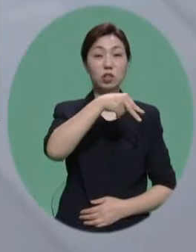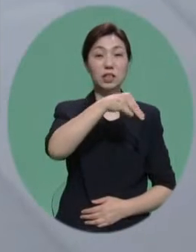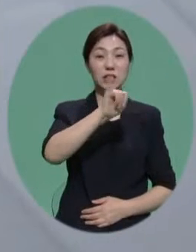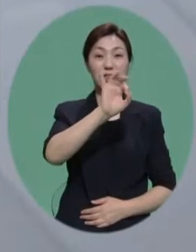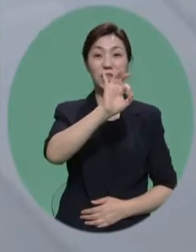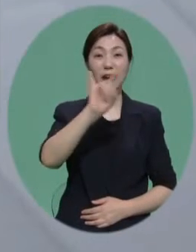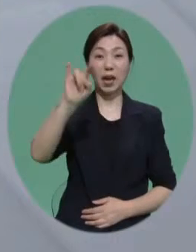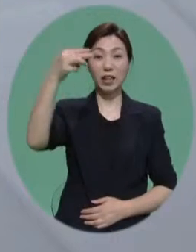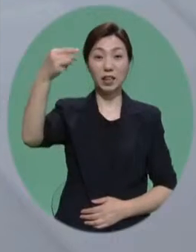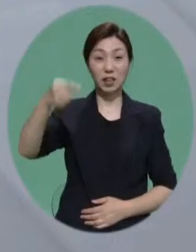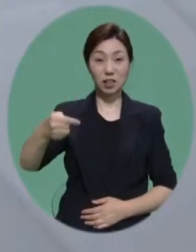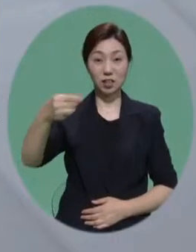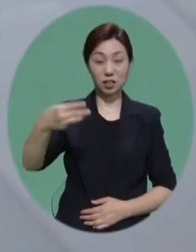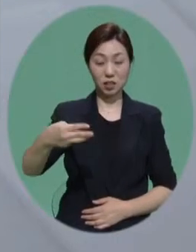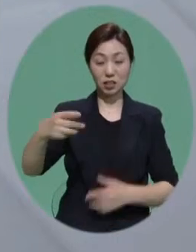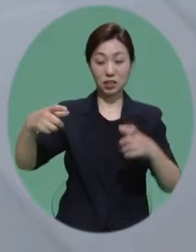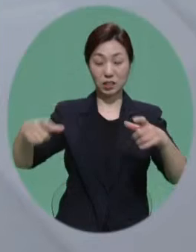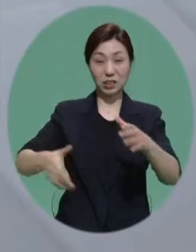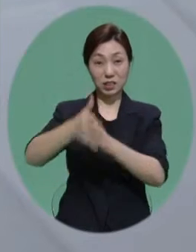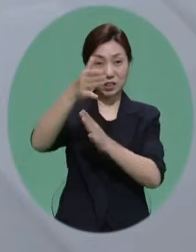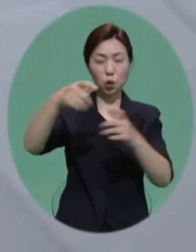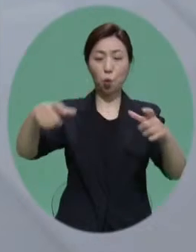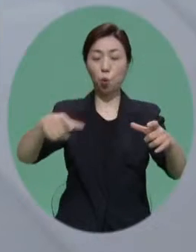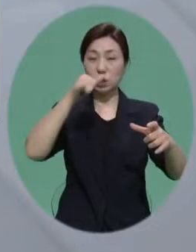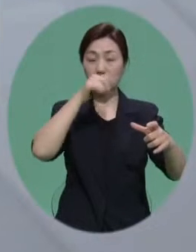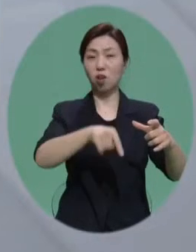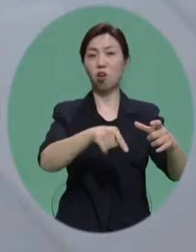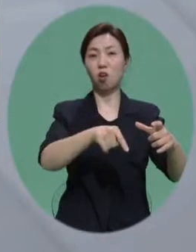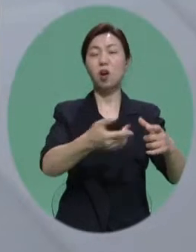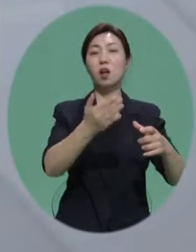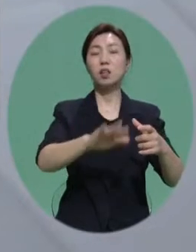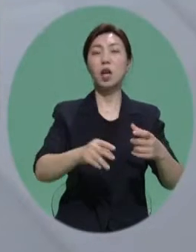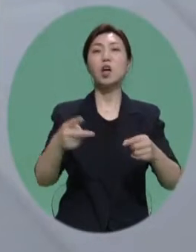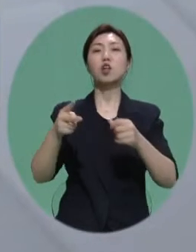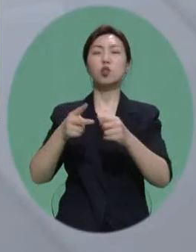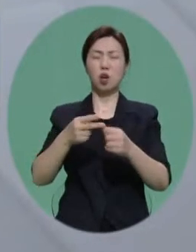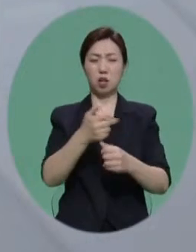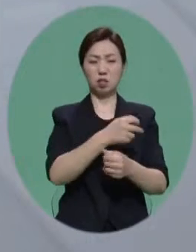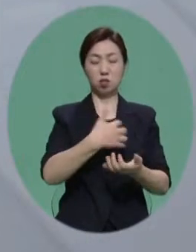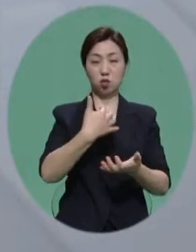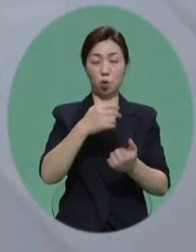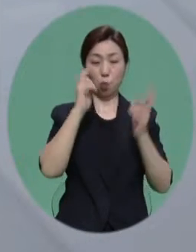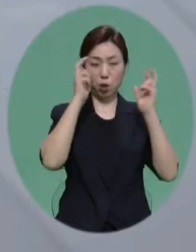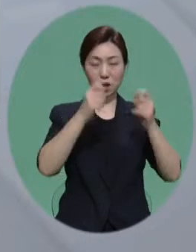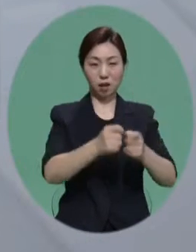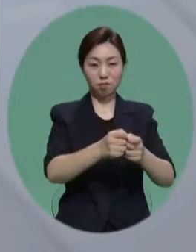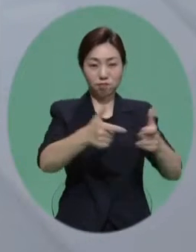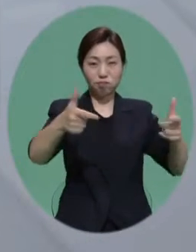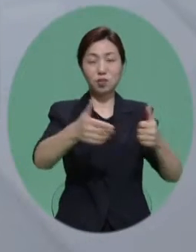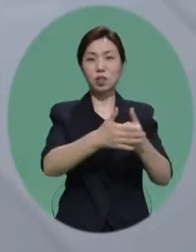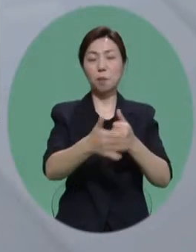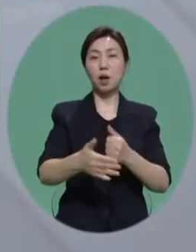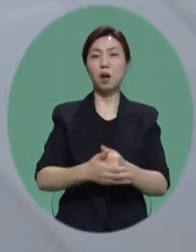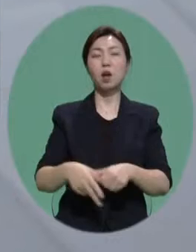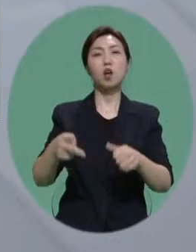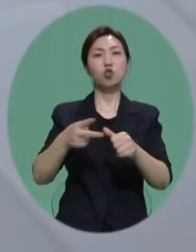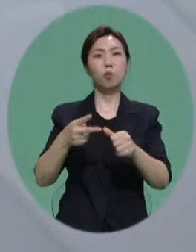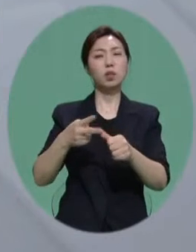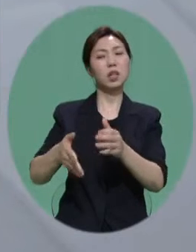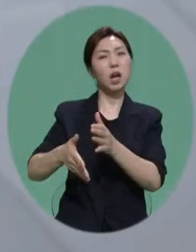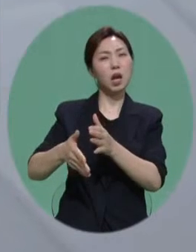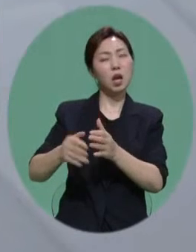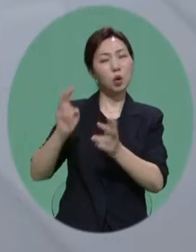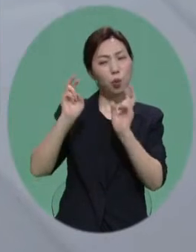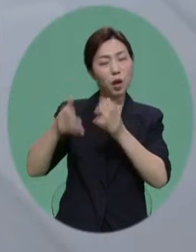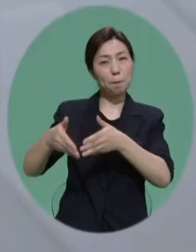회사가 흘러 보니까 j 본사를 만들려고 공모를 했습니다 굉장히 많은 주에서 거기에 신청을 하고 버지니아